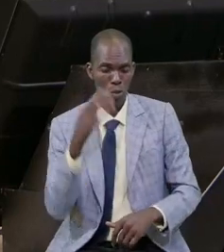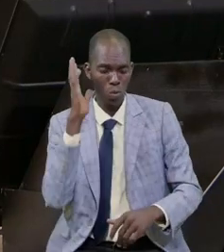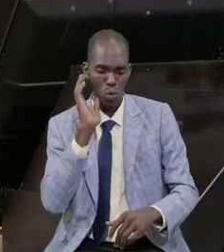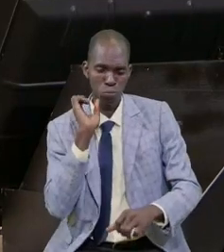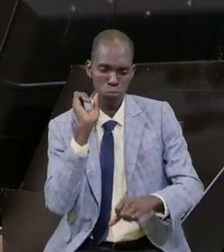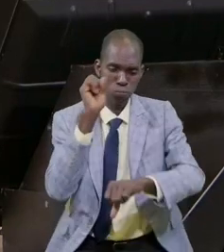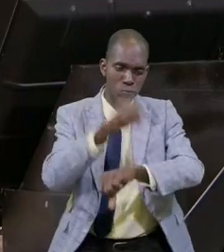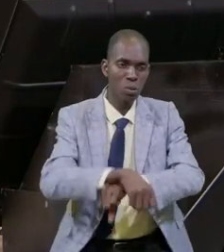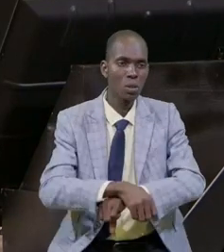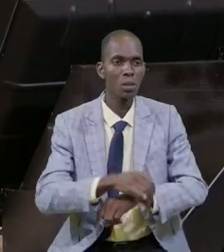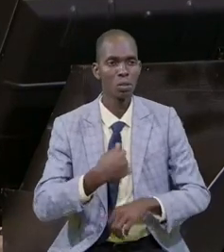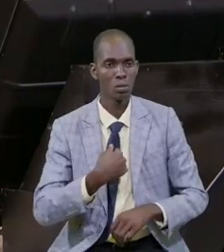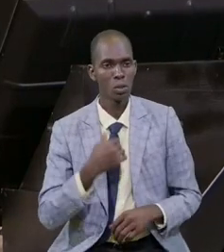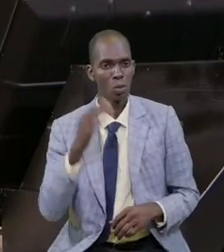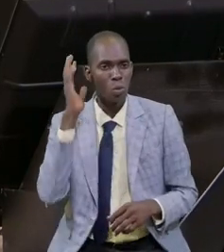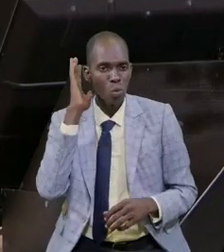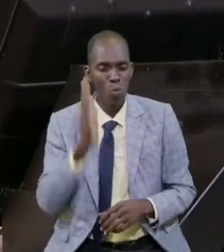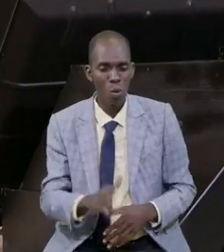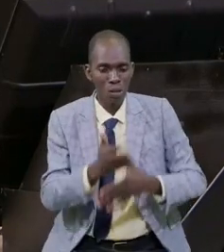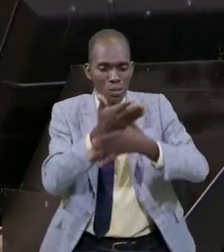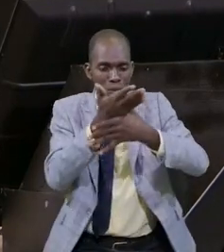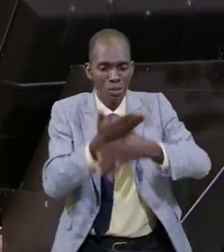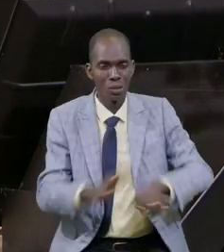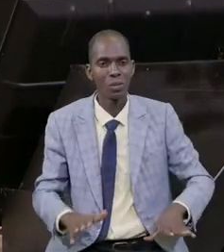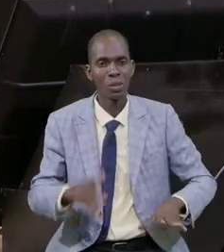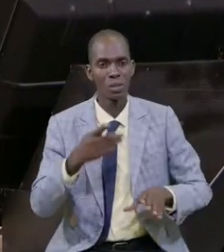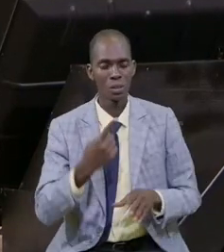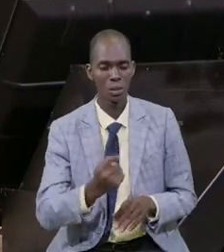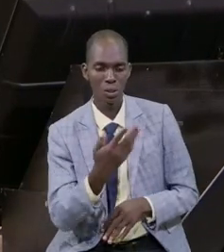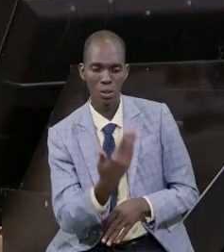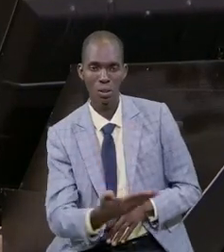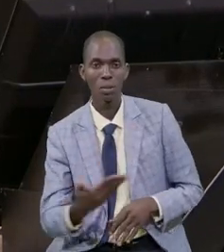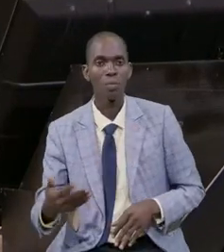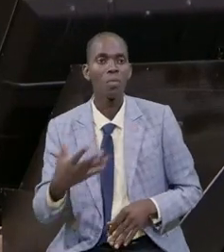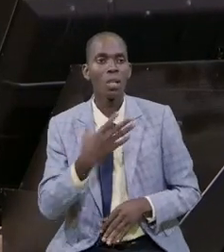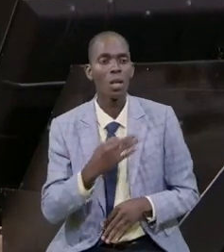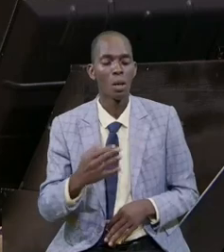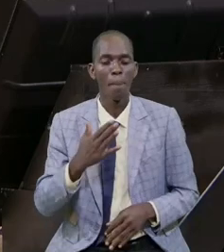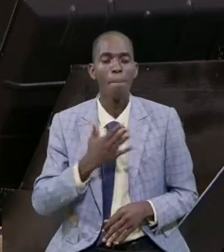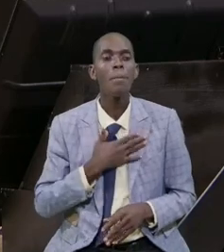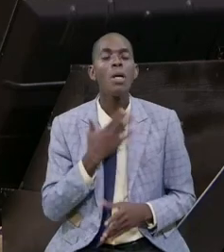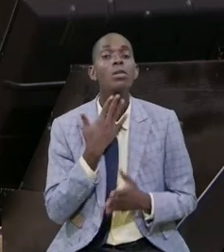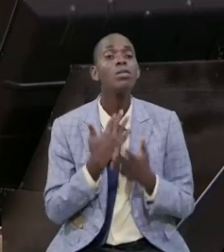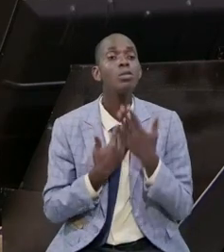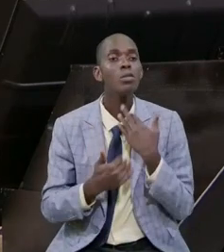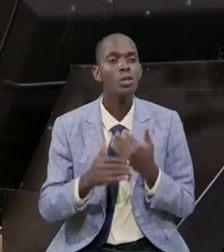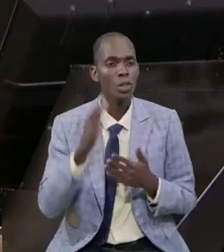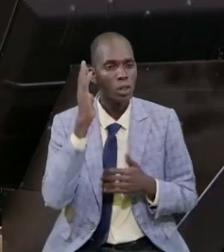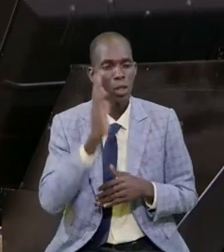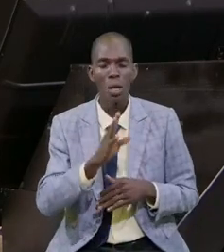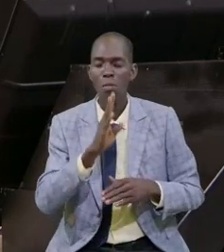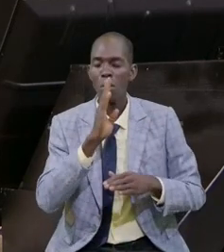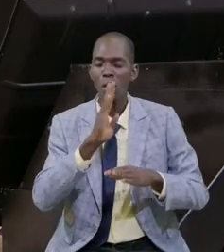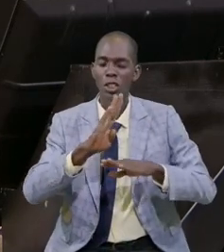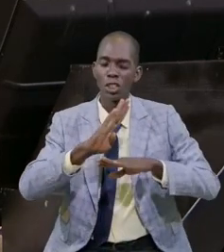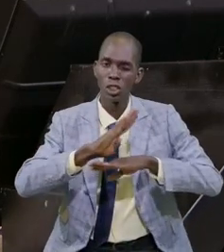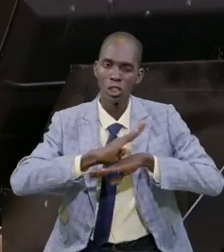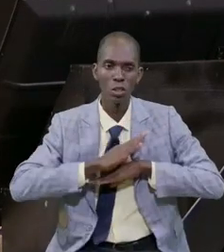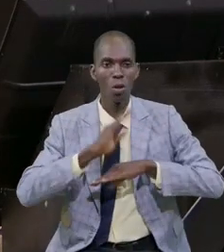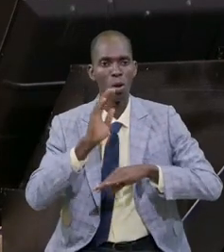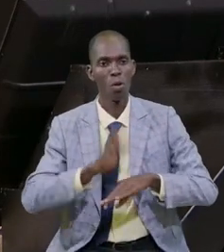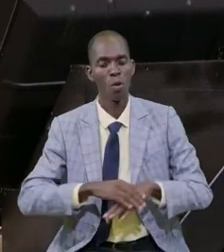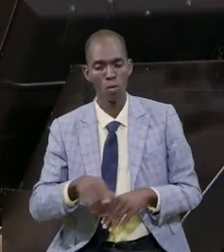J'atteindrai, je partagerai le butin. Ma vengeance sera